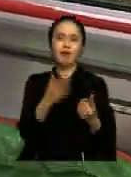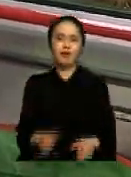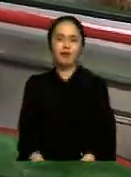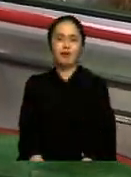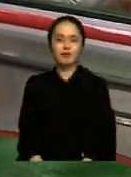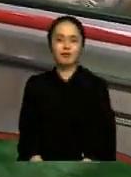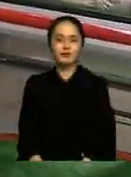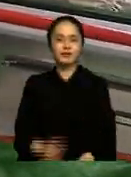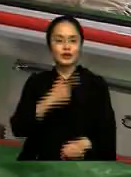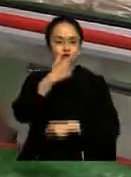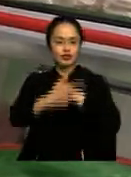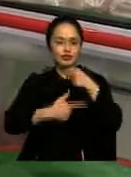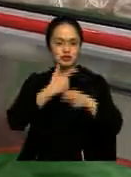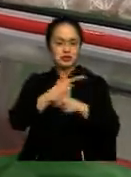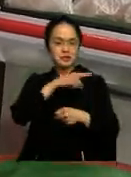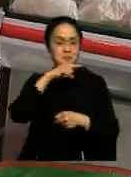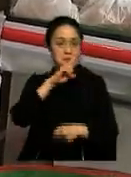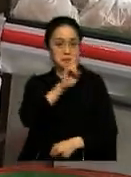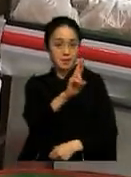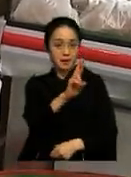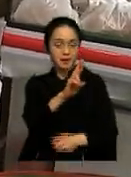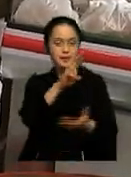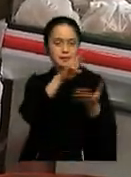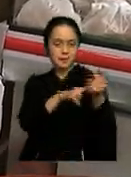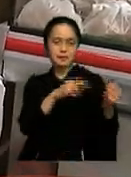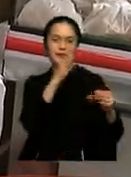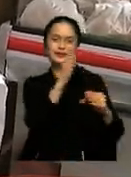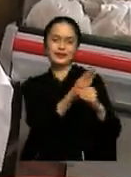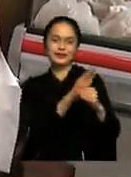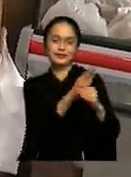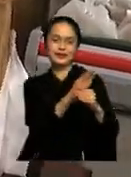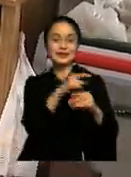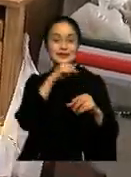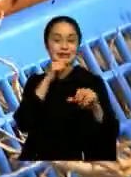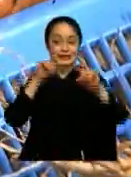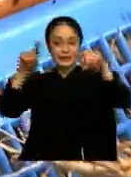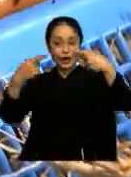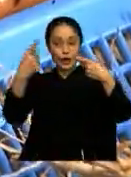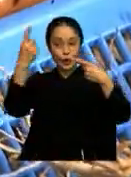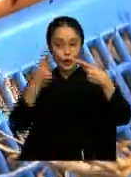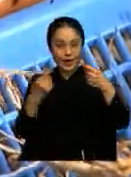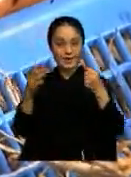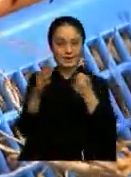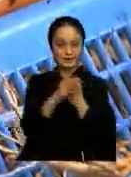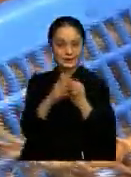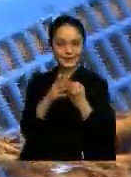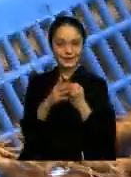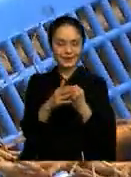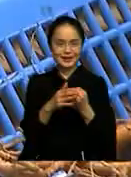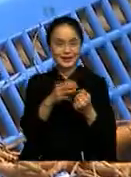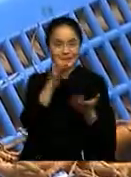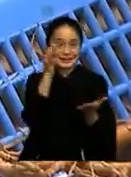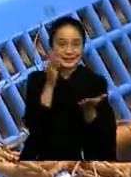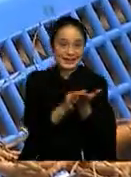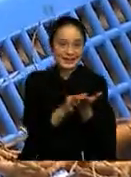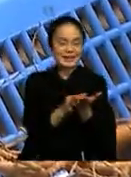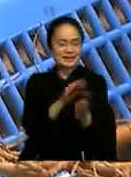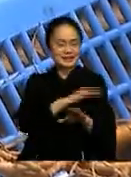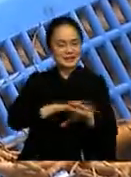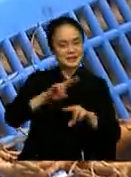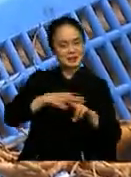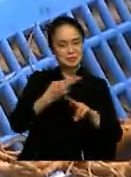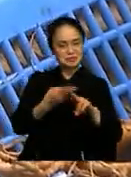육년근 명품 인삼을 판매하고 있습니다. 설 명절 이번 명절을 맞이해서 저렴한 가격으로 할인 행사를 하고